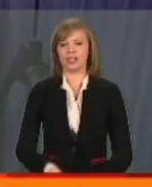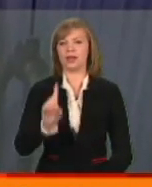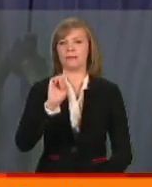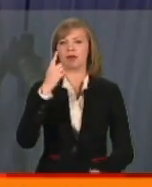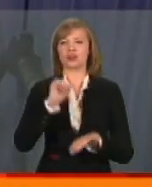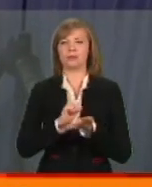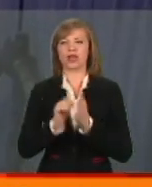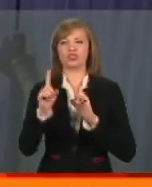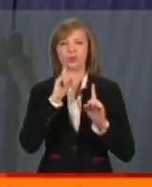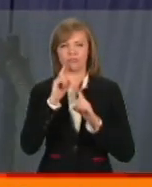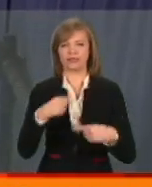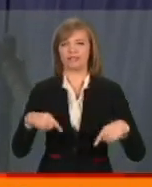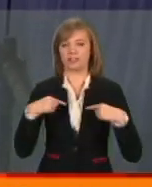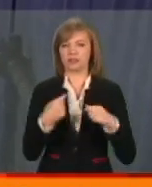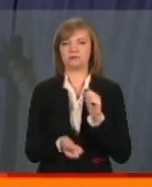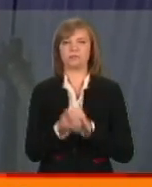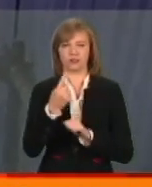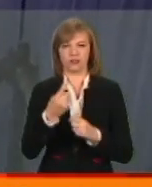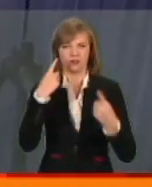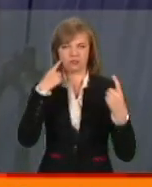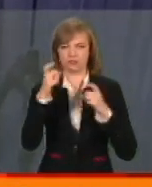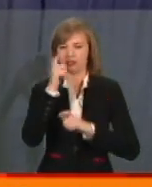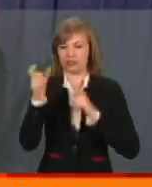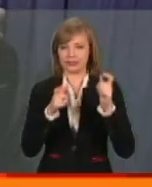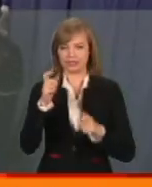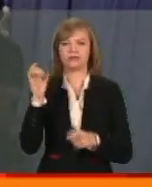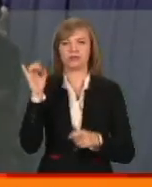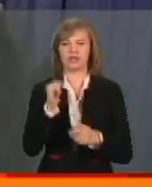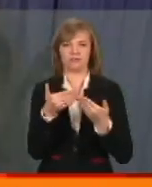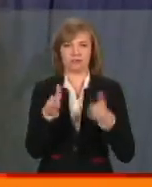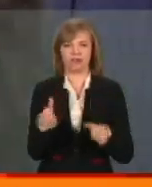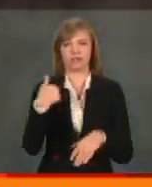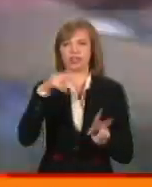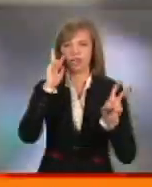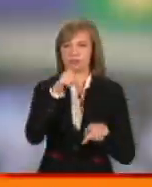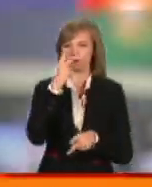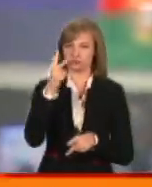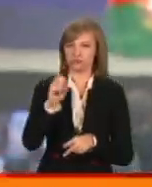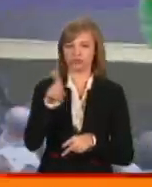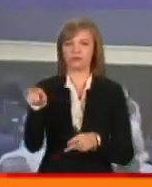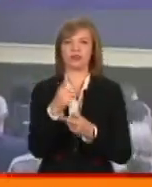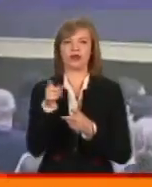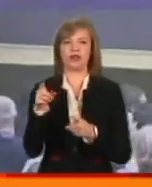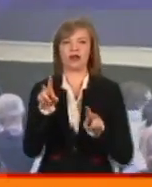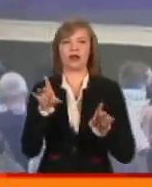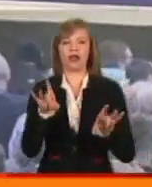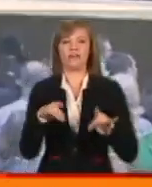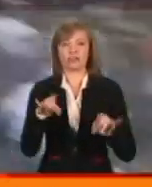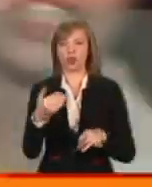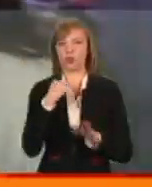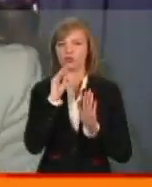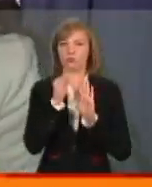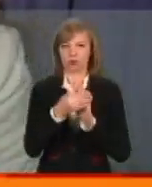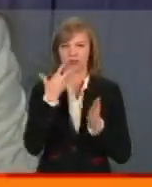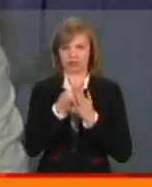Перша прес-конференція фіналістів виявилася галасливою та відвертою. Я не знаю, чи ви бачите, ось австралієць намагається приховати